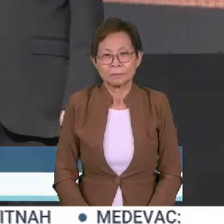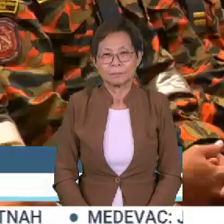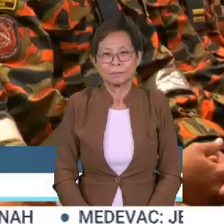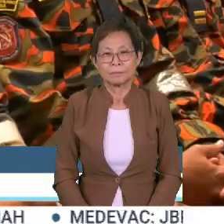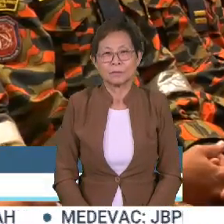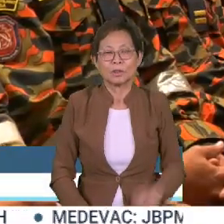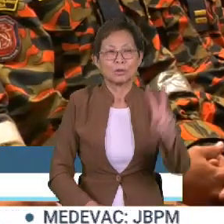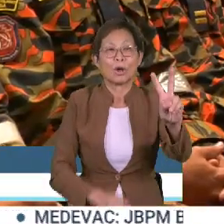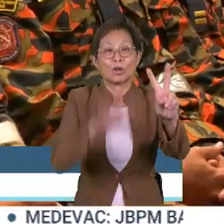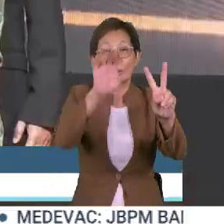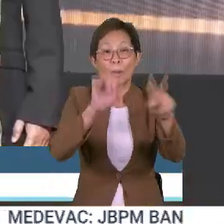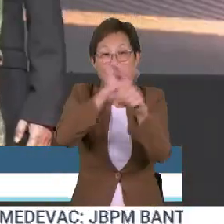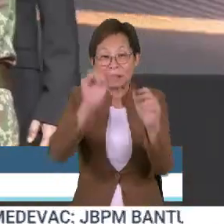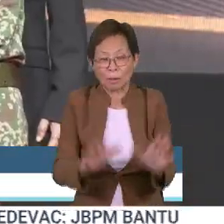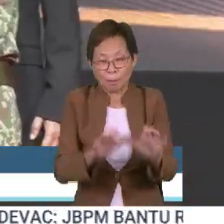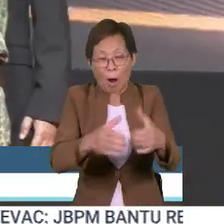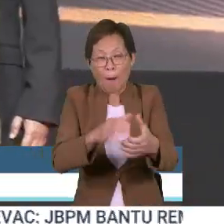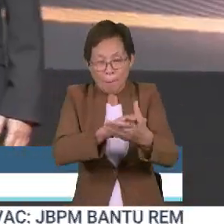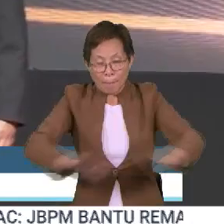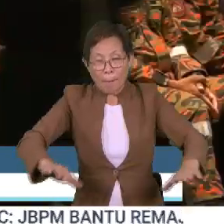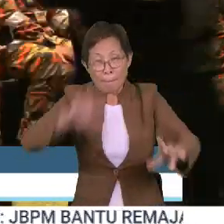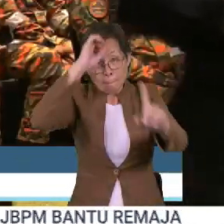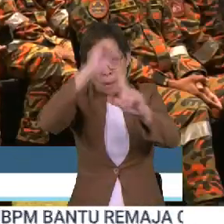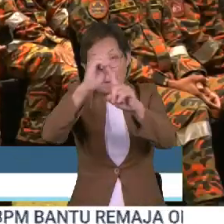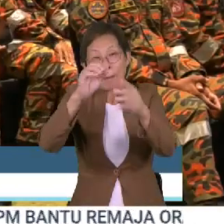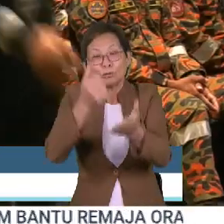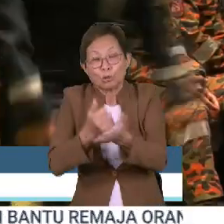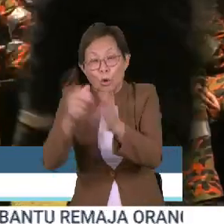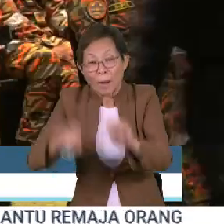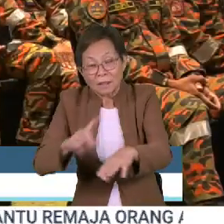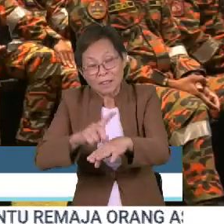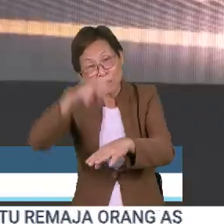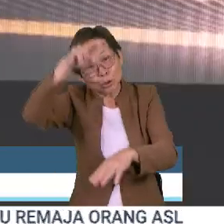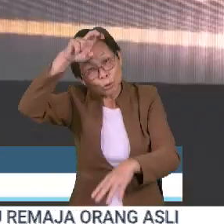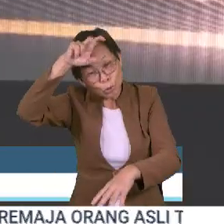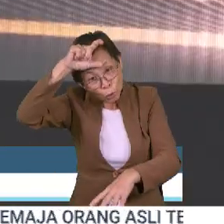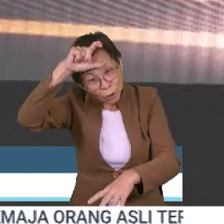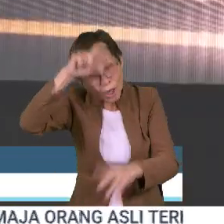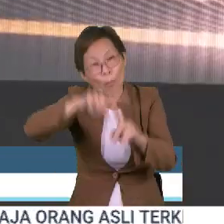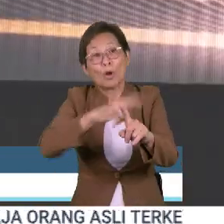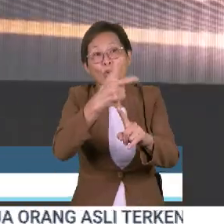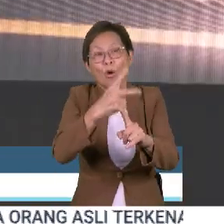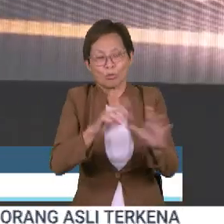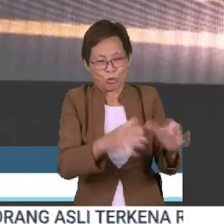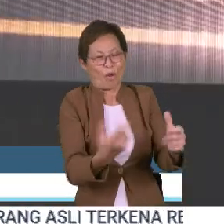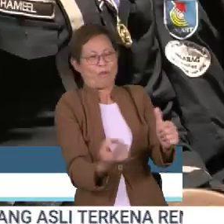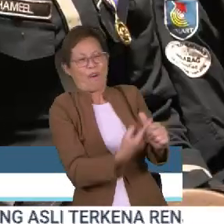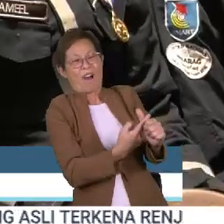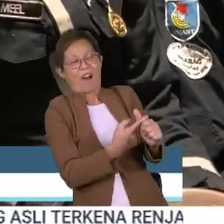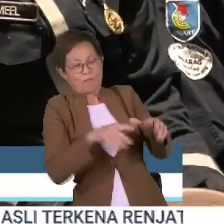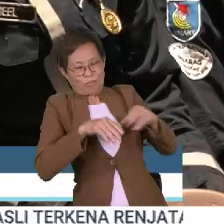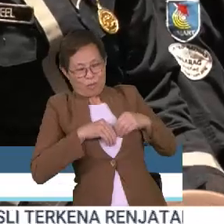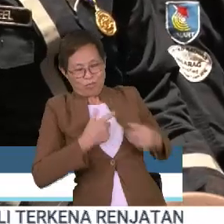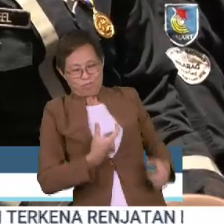Sementara itu, 250 petugas pasukan penyelamat misi kemanusiaan dan bencana di Turki Februari lalu menjadi kumpulan pertama menerima pingat misi